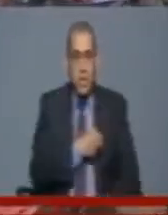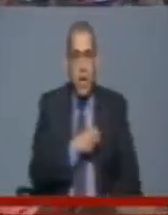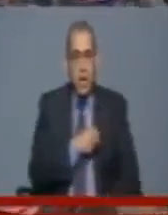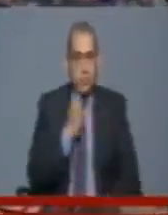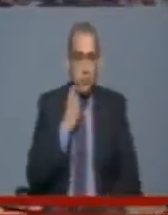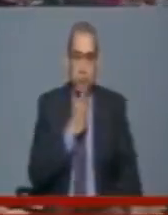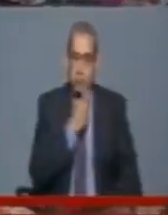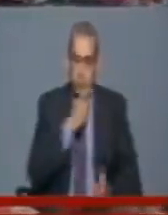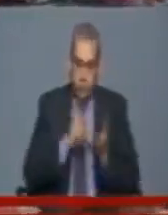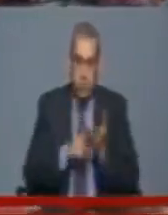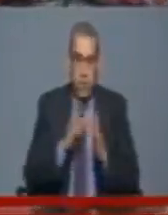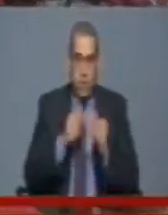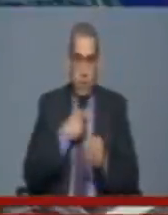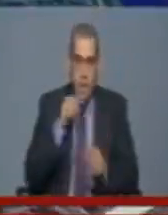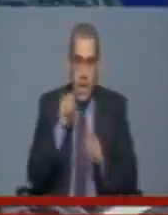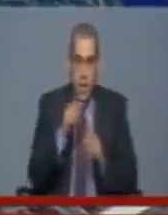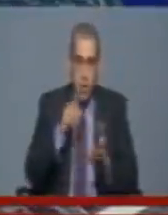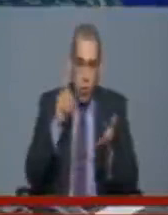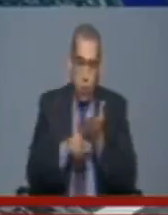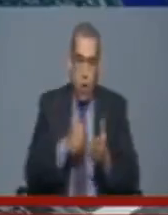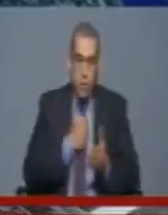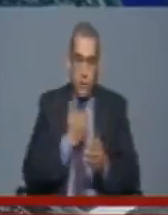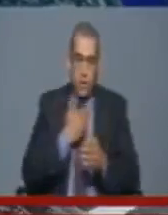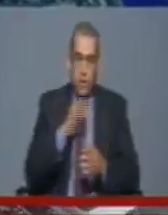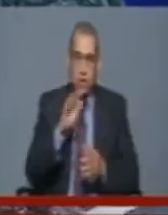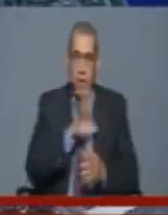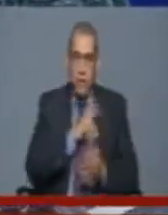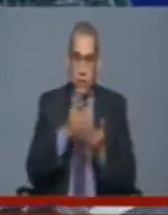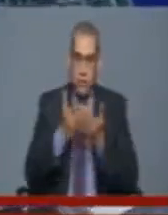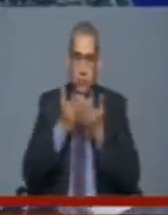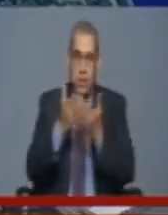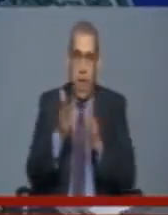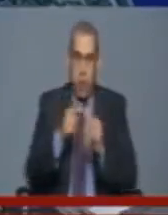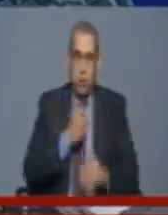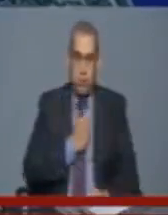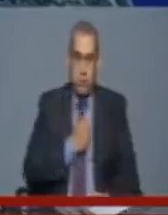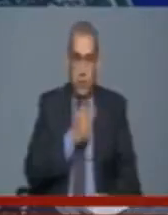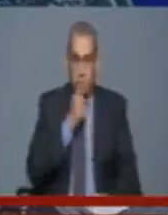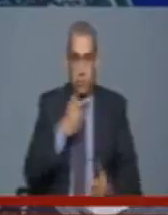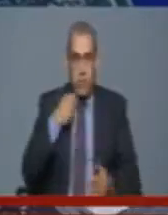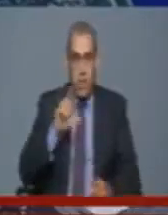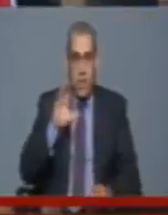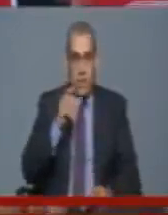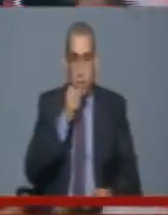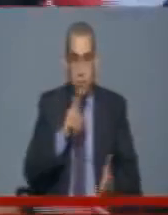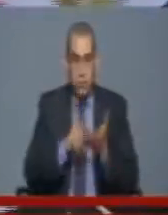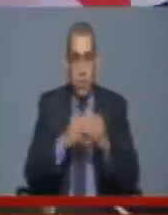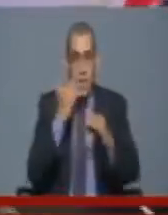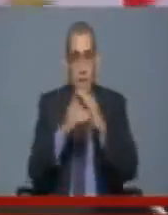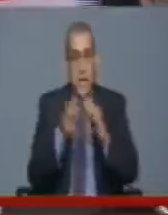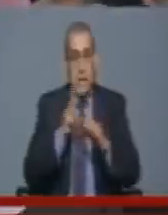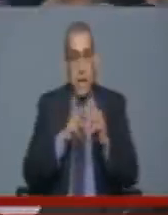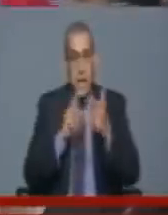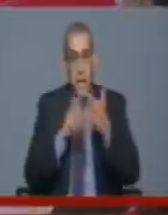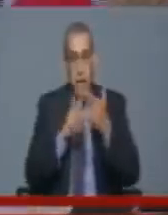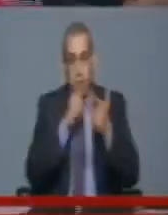مصر بأن هذا واجبها تجاه الشعب الفلسطيني، كما أكد السيد الرئيس عبد الفتاح السيسي. رسالة أخرى كانت في